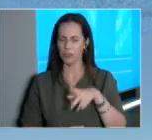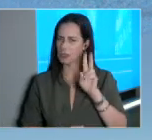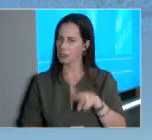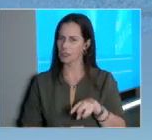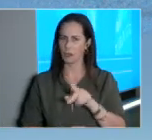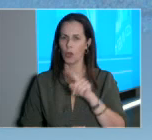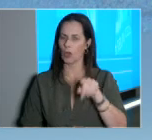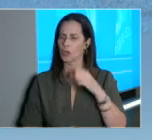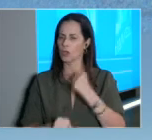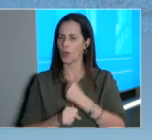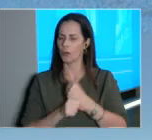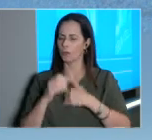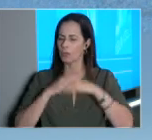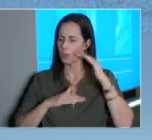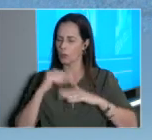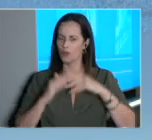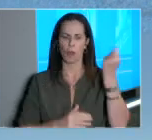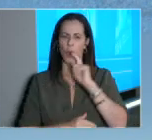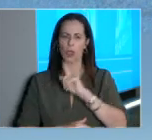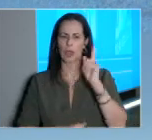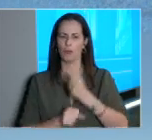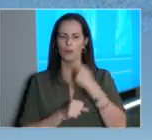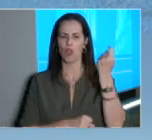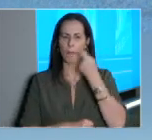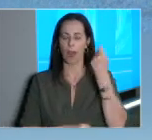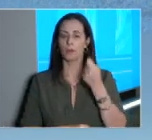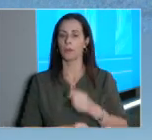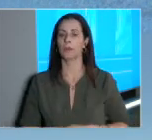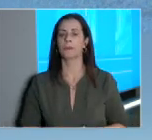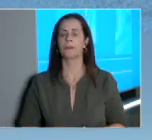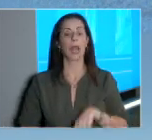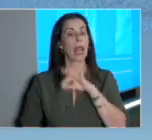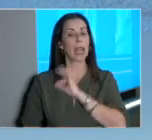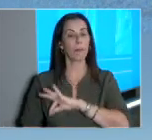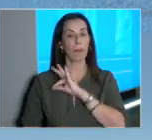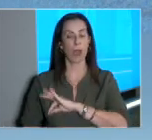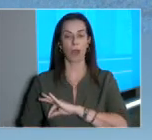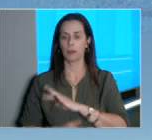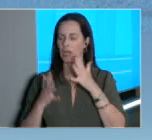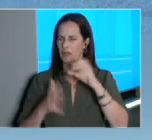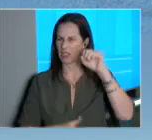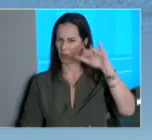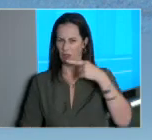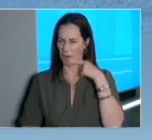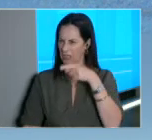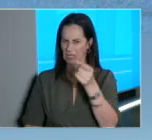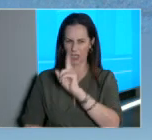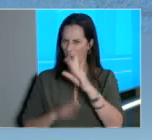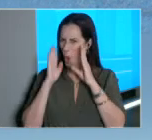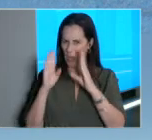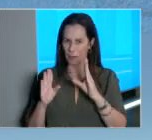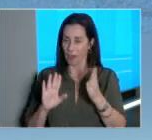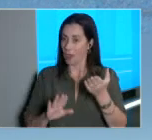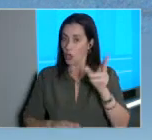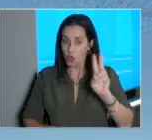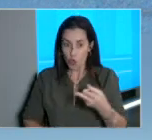להימנע מעבודות בינוי ותחזוקה בשבת. יושב ראש ישראל ביתנו אביגדור ליברמן תקף את סמוטריץ' ואמר, זה לא יאמן איך